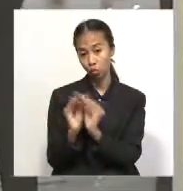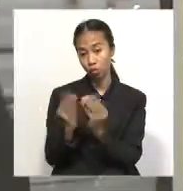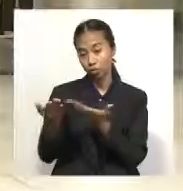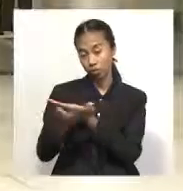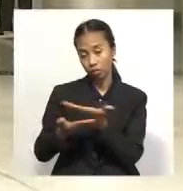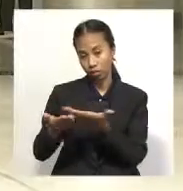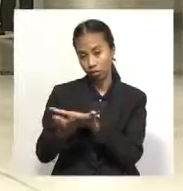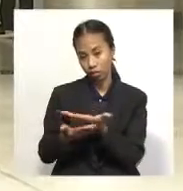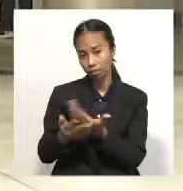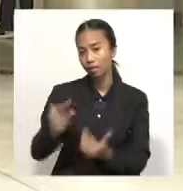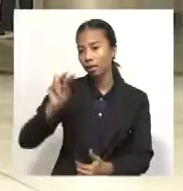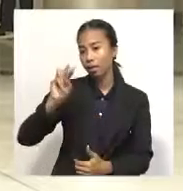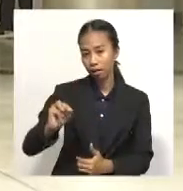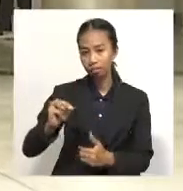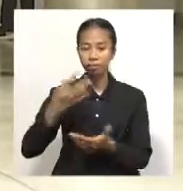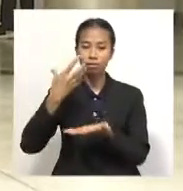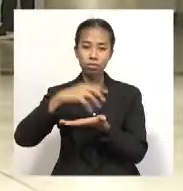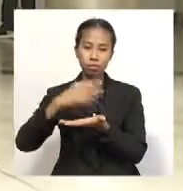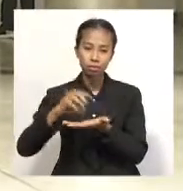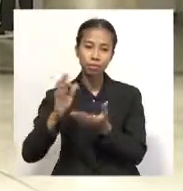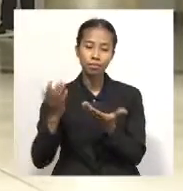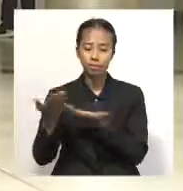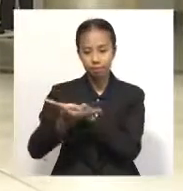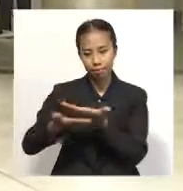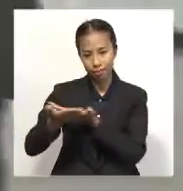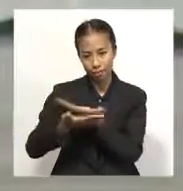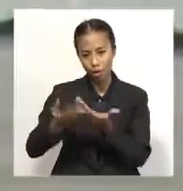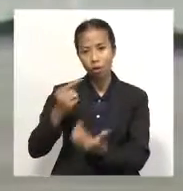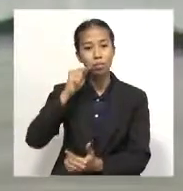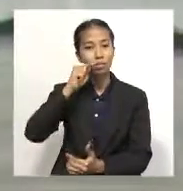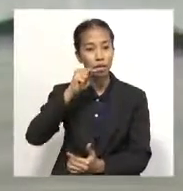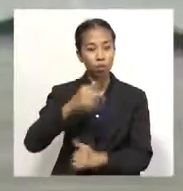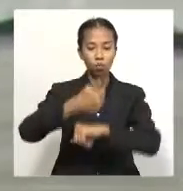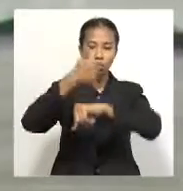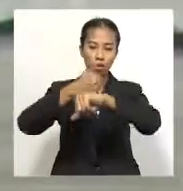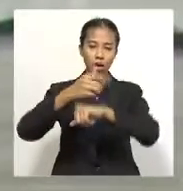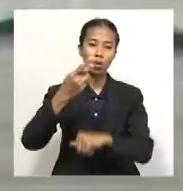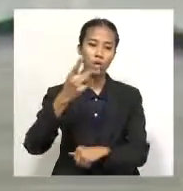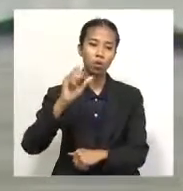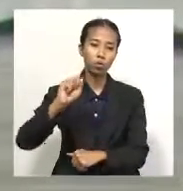รมนูญก็ยังนัดอภิปรายเพื่อนำไปสู่การวินิจฉัยคำสั่งหัวหน้าคสช.ที่